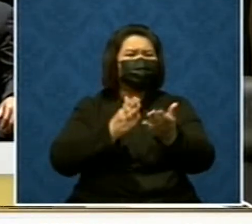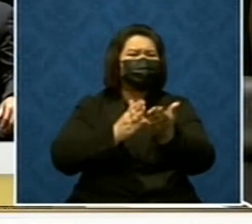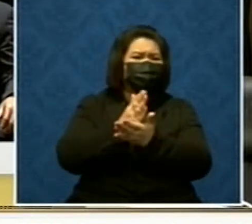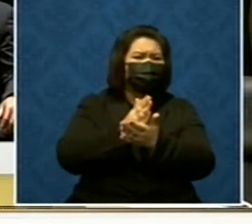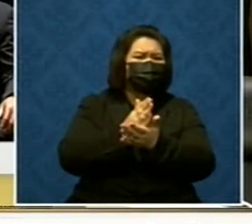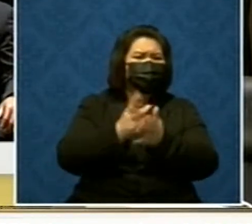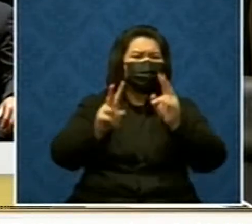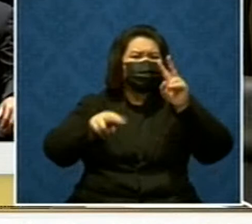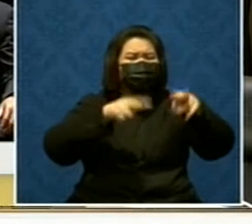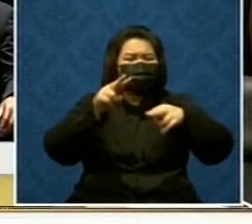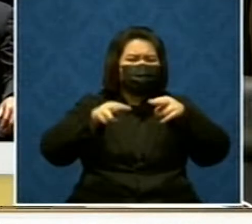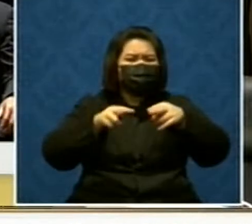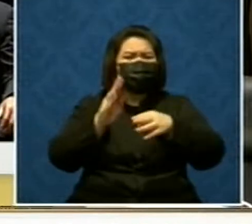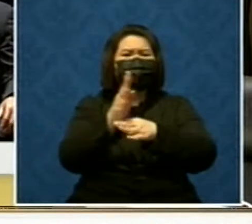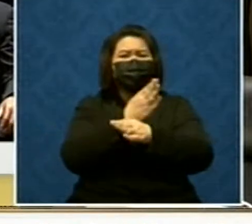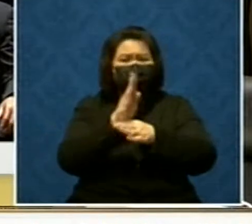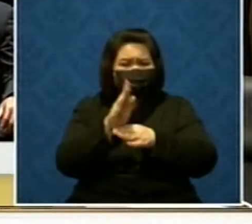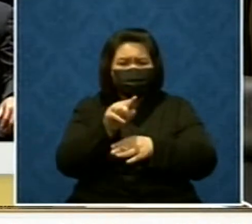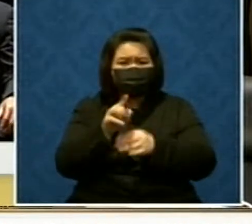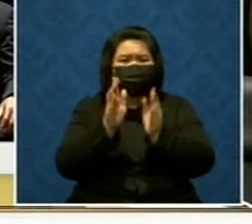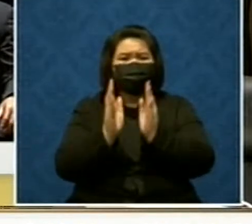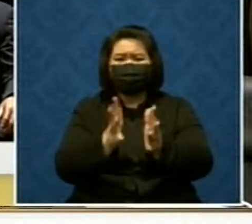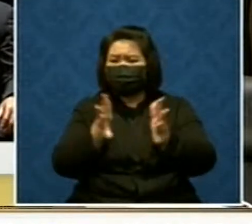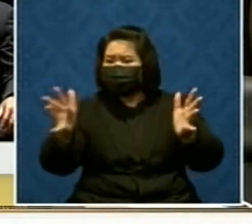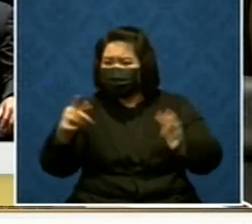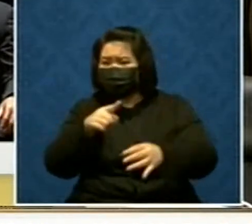มามันขาดแคลนตรงไหน